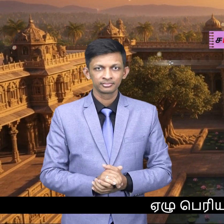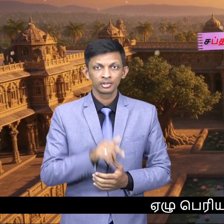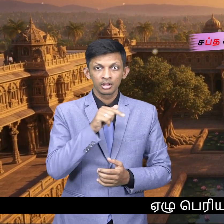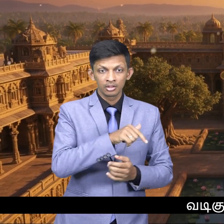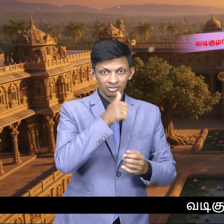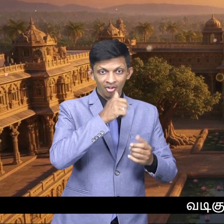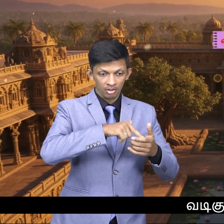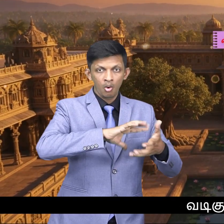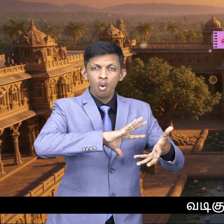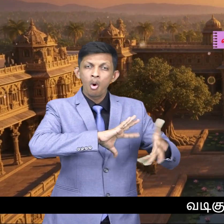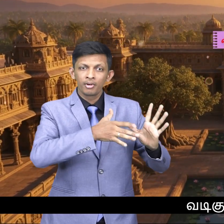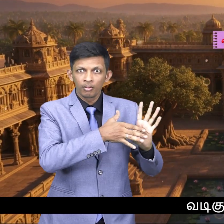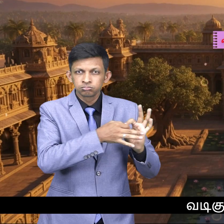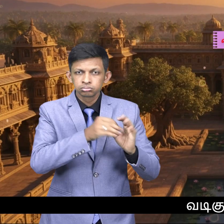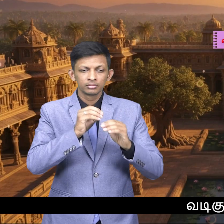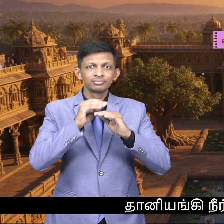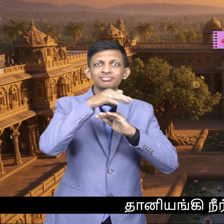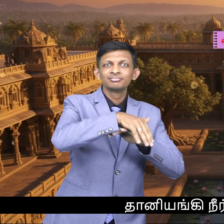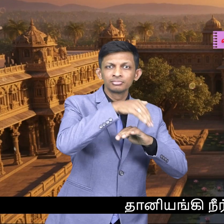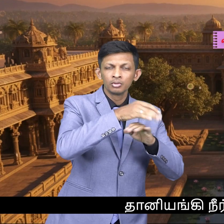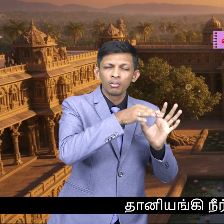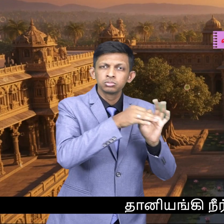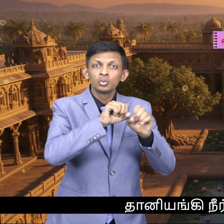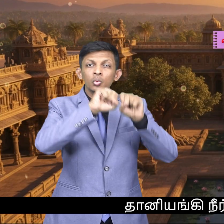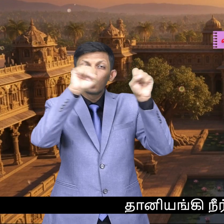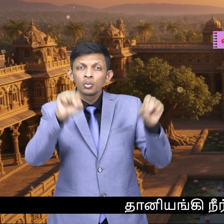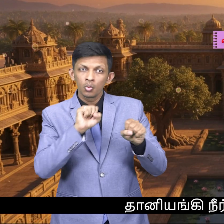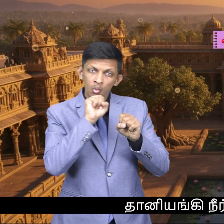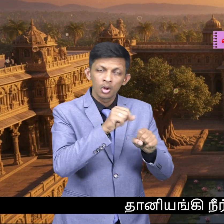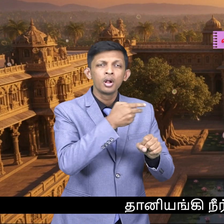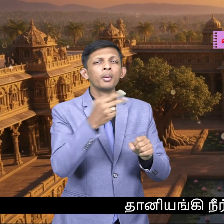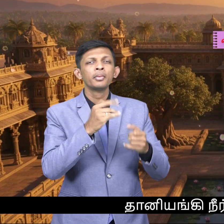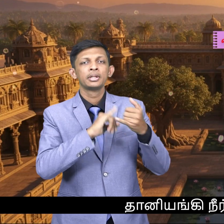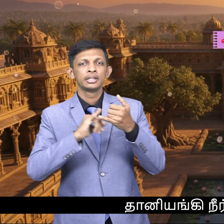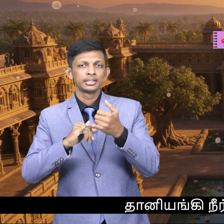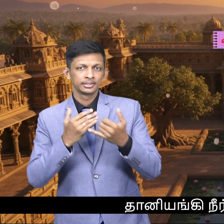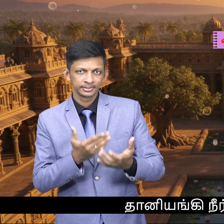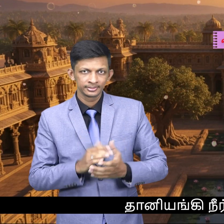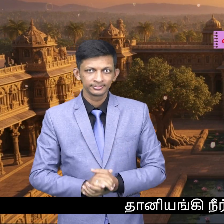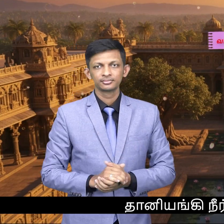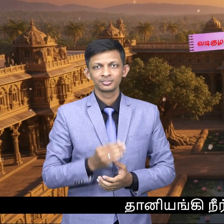குளங்கள், படிக்குழாய் அமைப்பு, தானியங்கி நீர் வெளியேற்ற அமைப்பு,